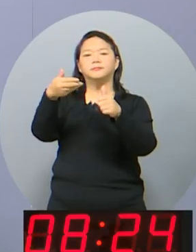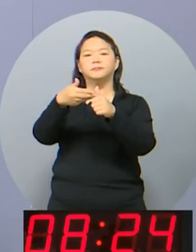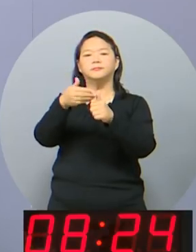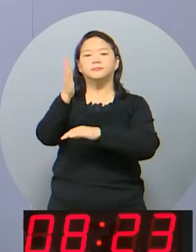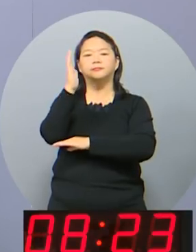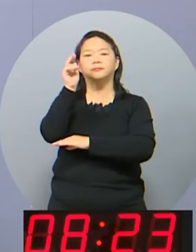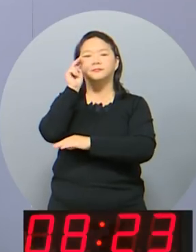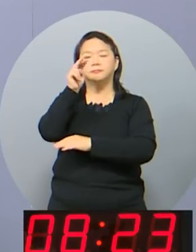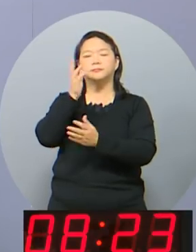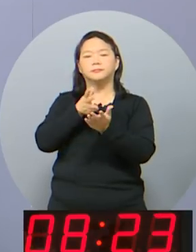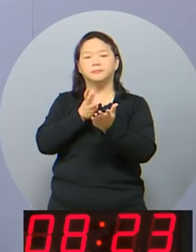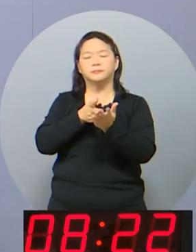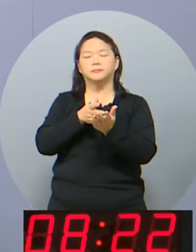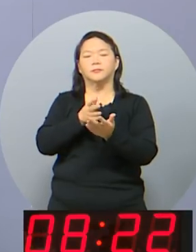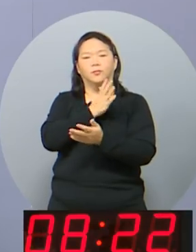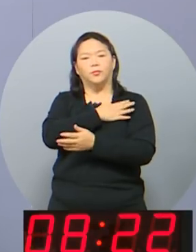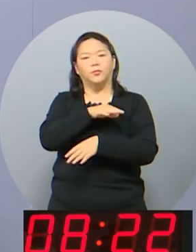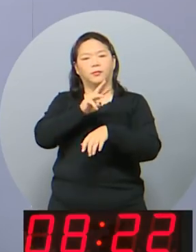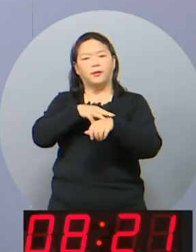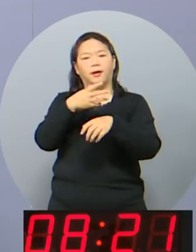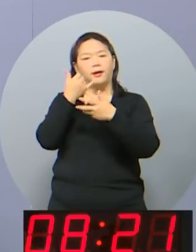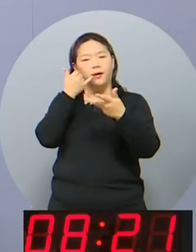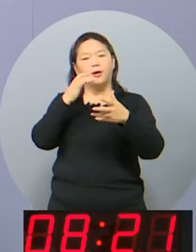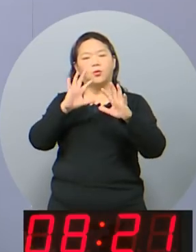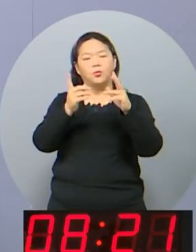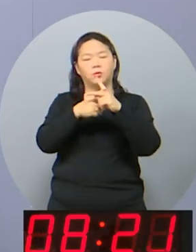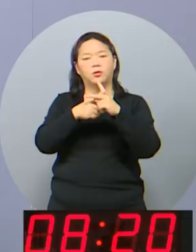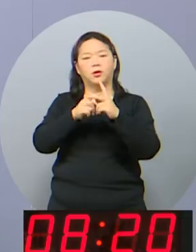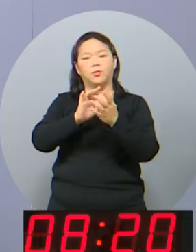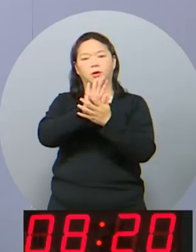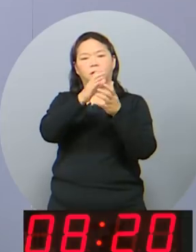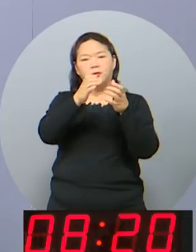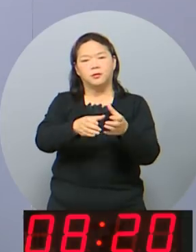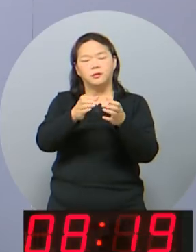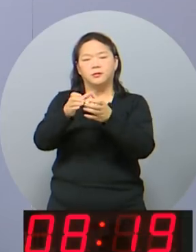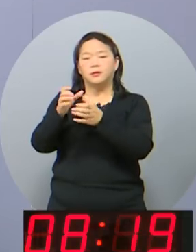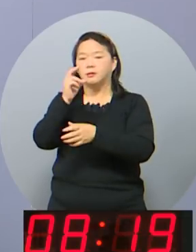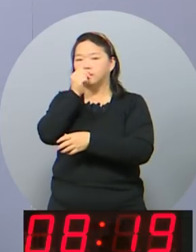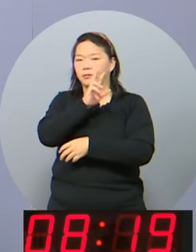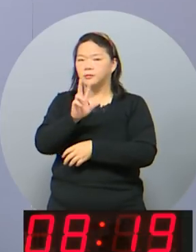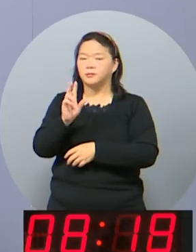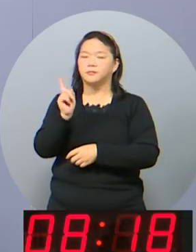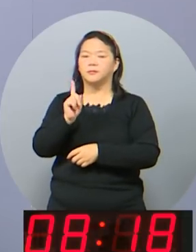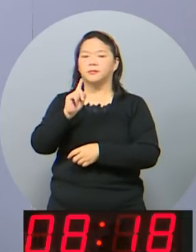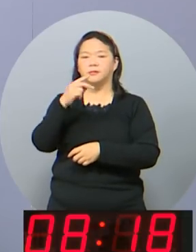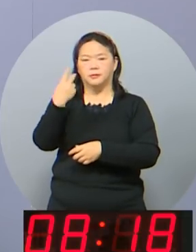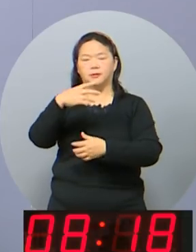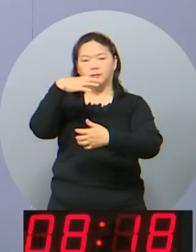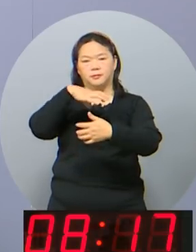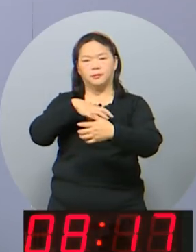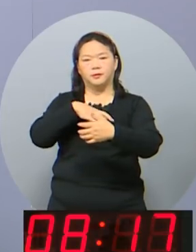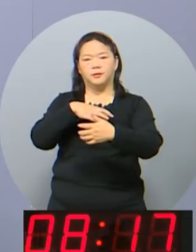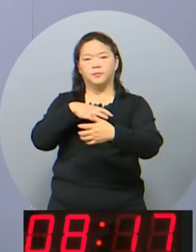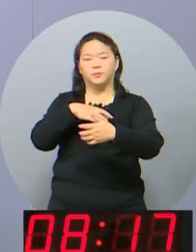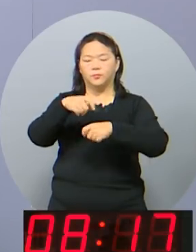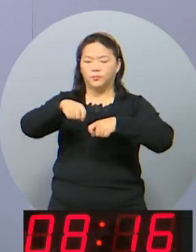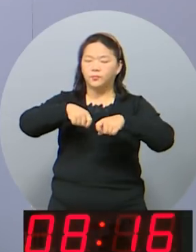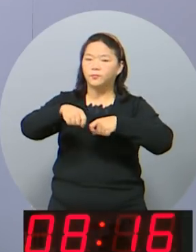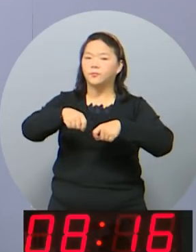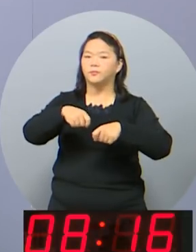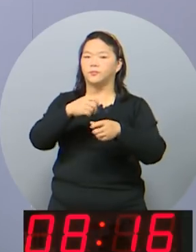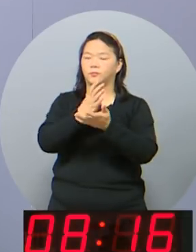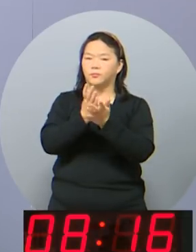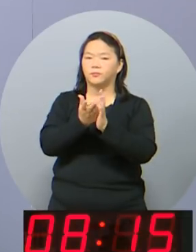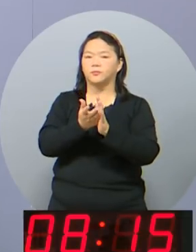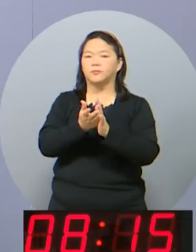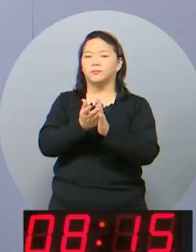我想，不管是我刚刚讲的淡海国小未来的一个设置，它的特色，还有它内部的一个规划如何来